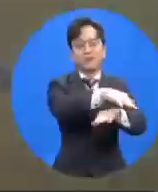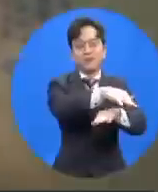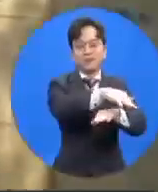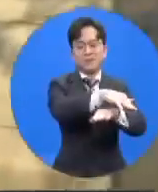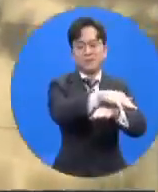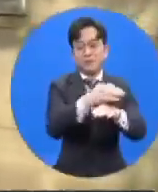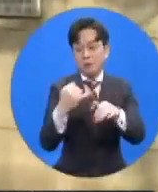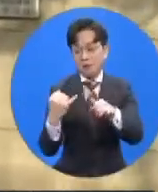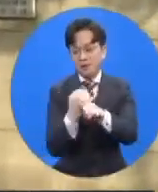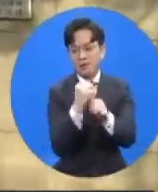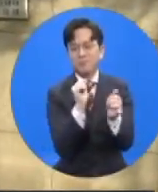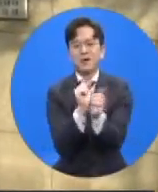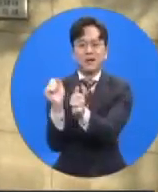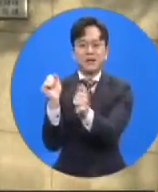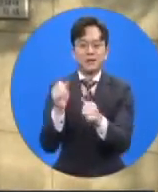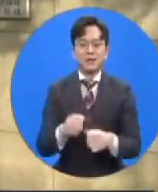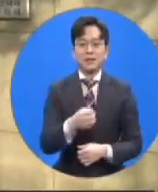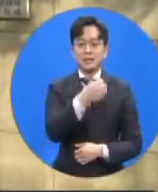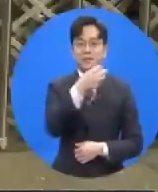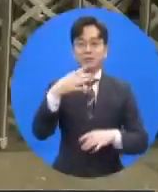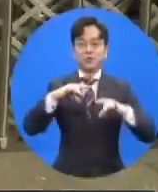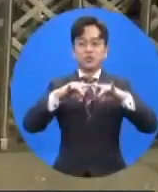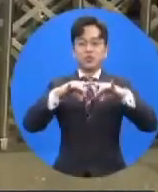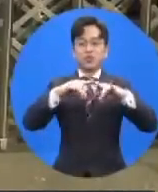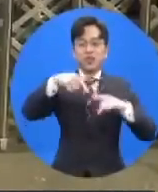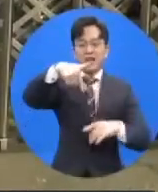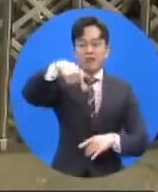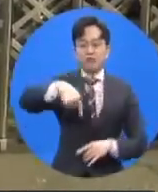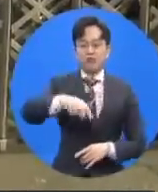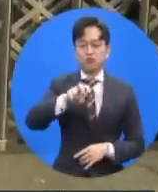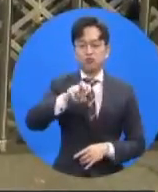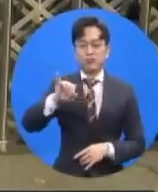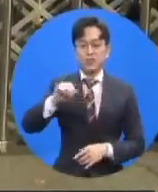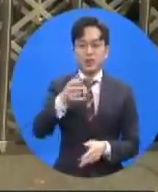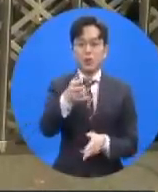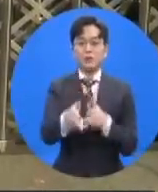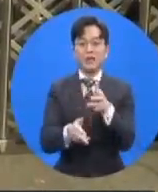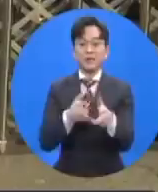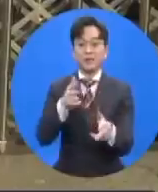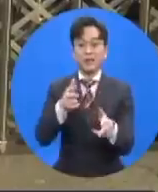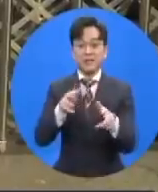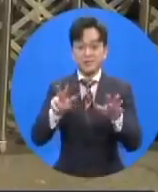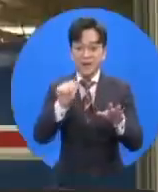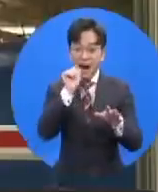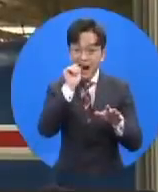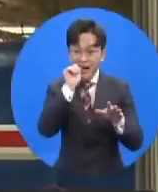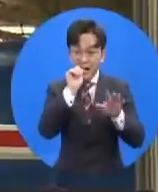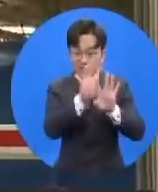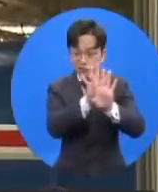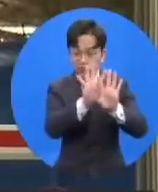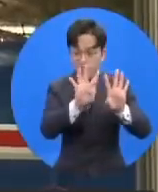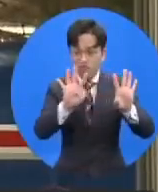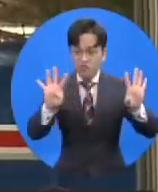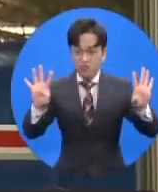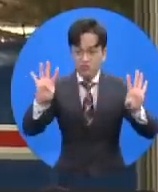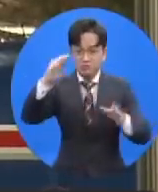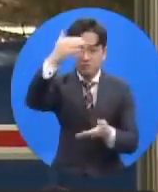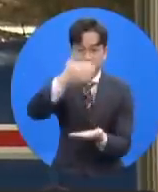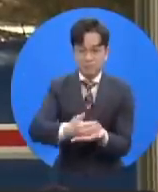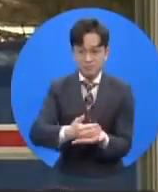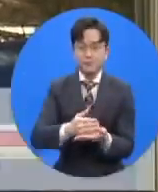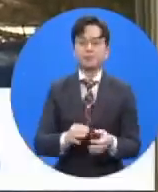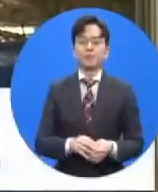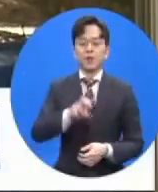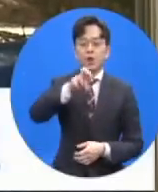스마트폰을 생산하는 삼성전자 구미 사업장입니다. 공장으로 통하는 문이 굳게 닫혀 있습니다. 무선사업부